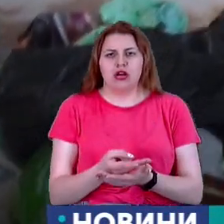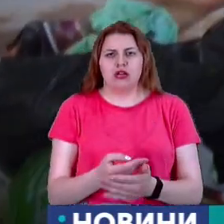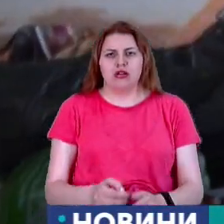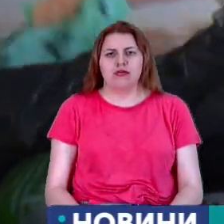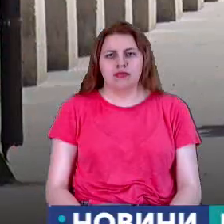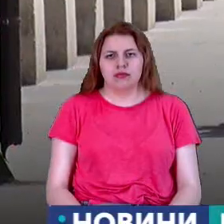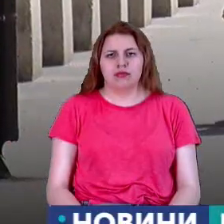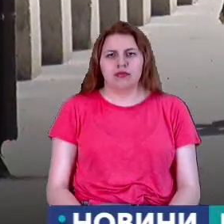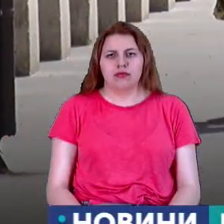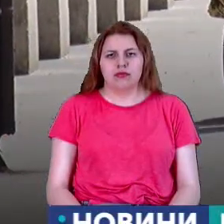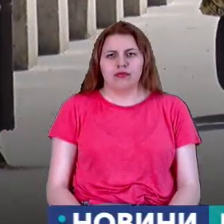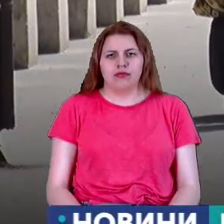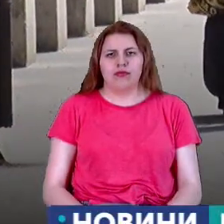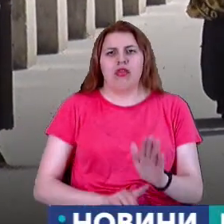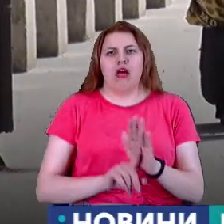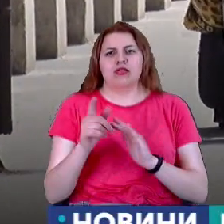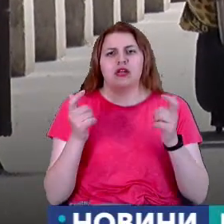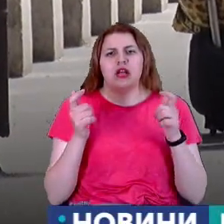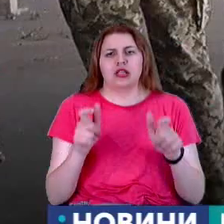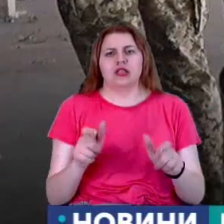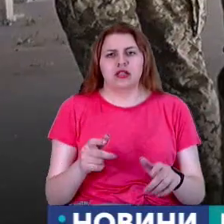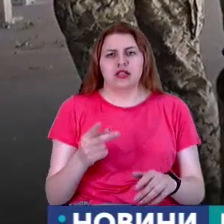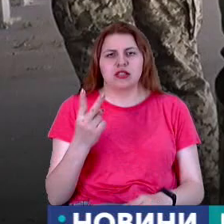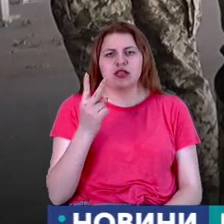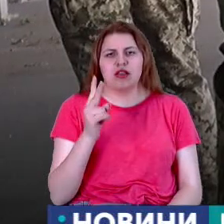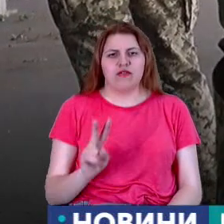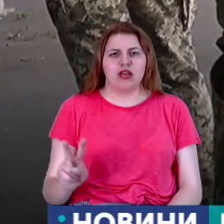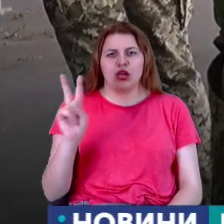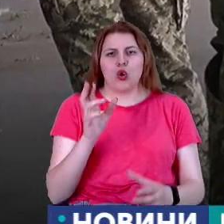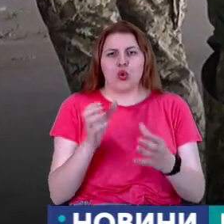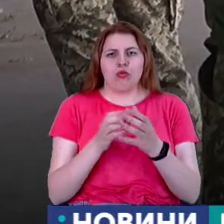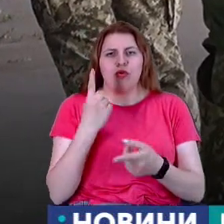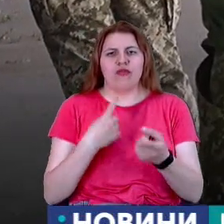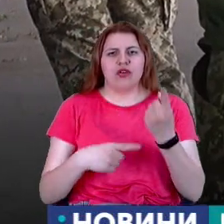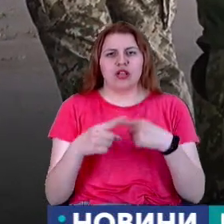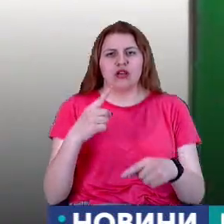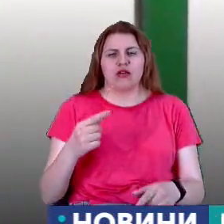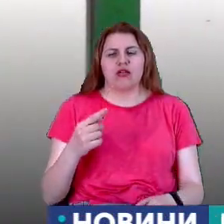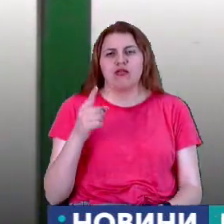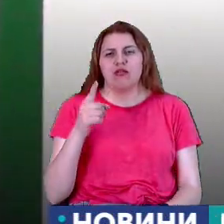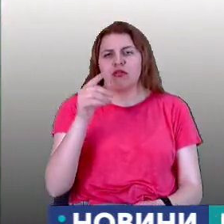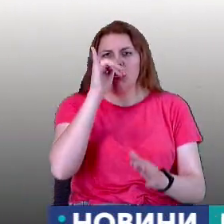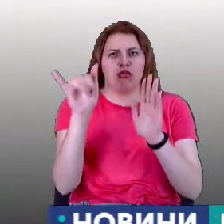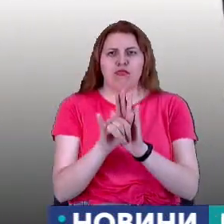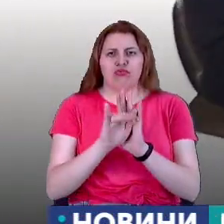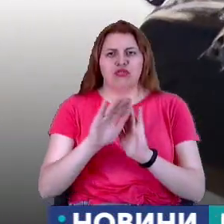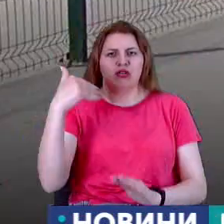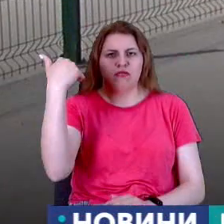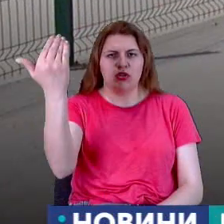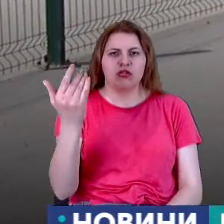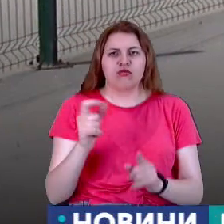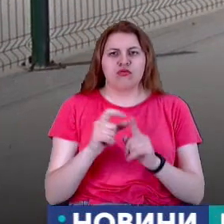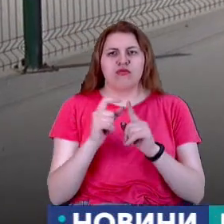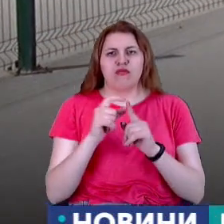Почався карантин. За дві години групу повернули. Бойовики зі своєї сторони їх не пропустили. За словами чоловіка, ватажки